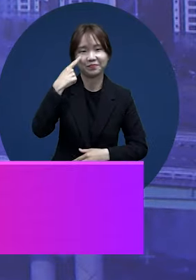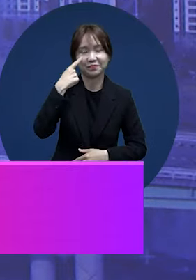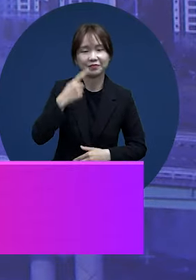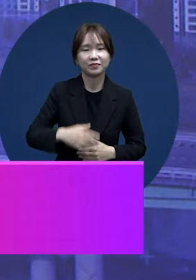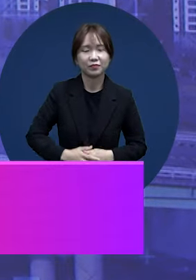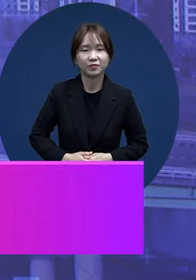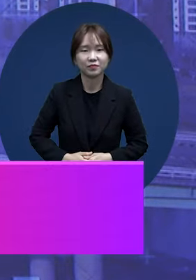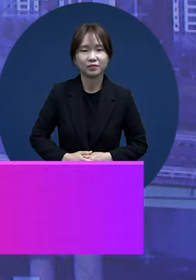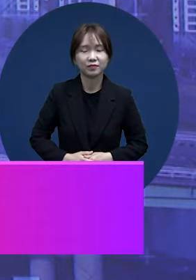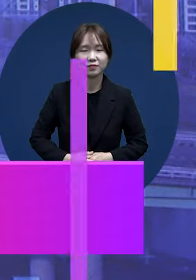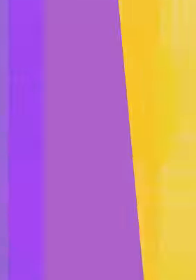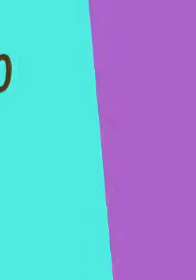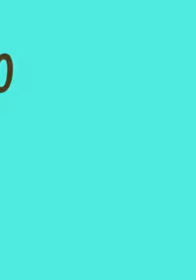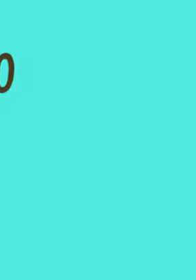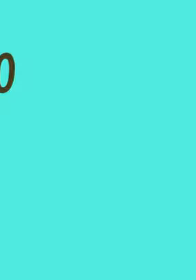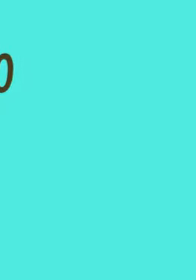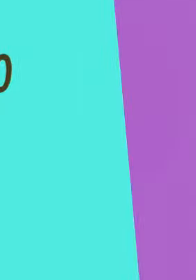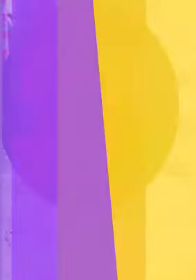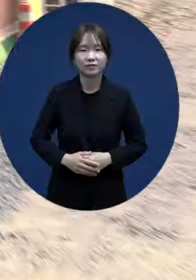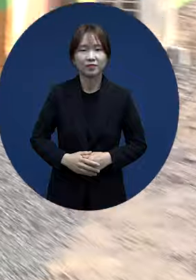지금 바로 알아보겠습니다.